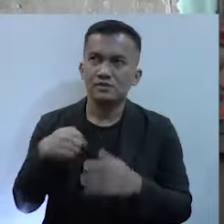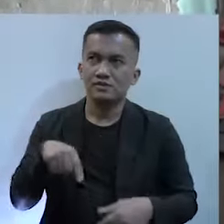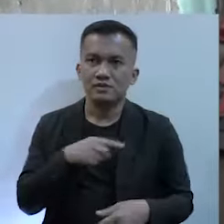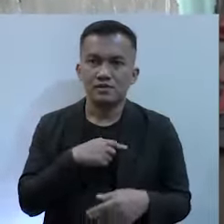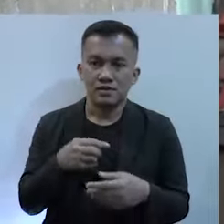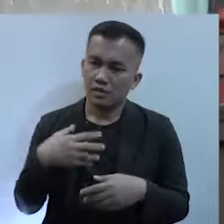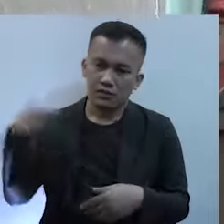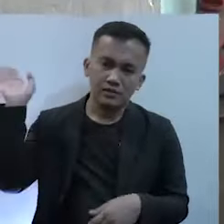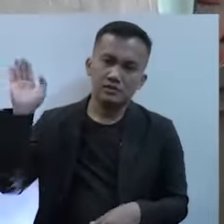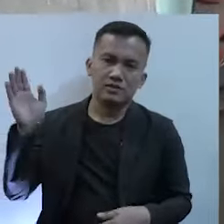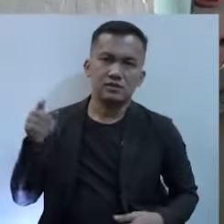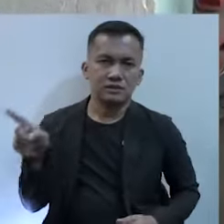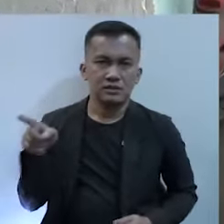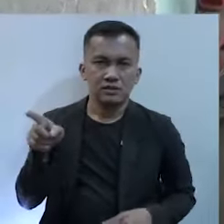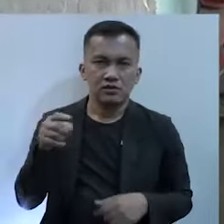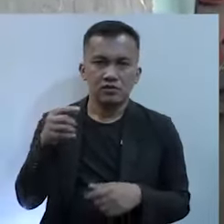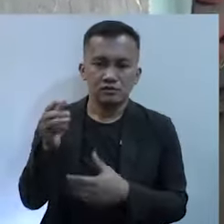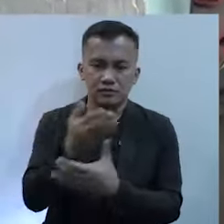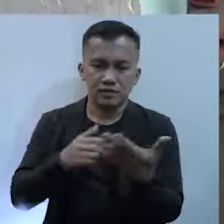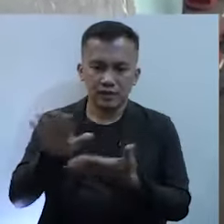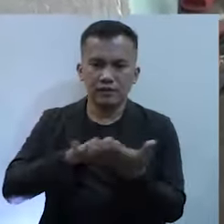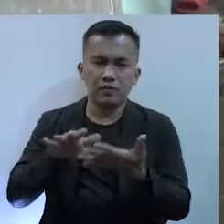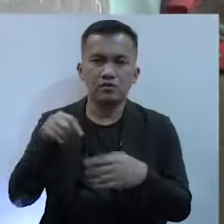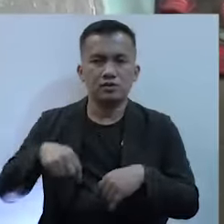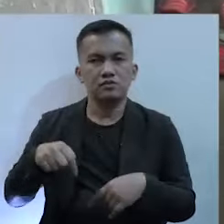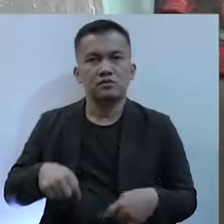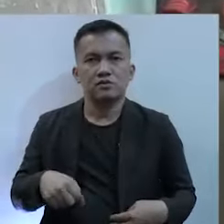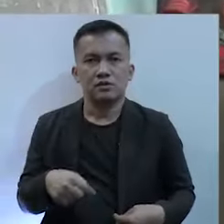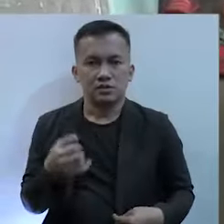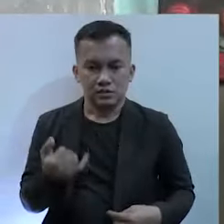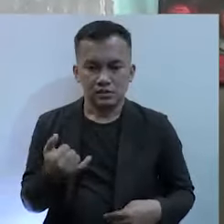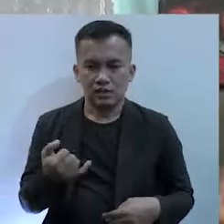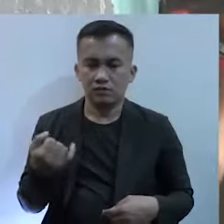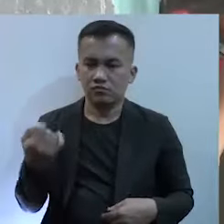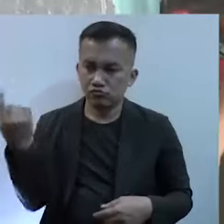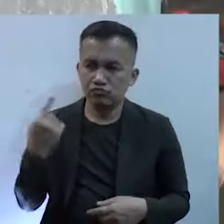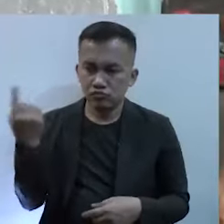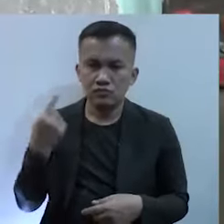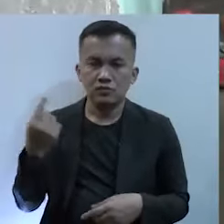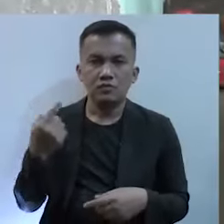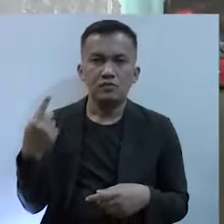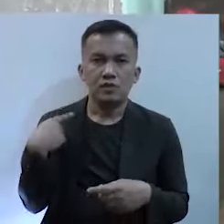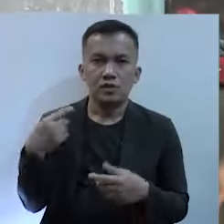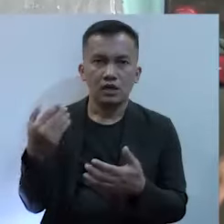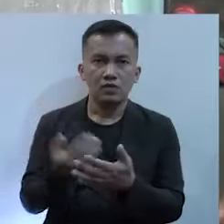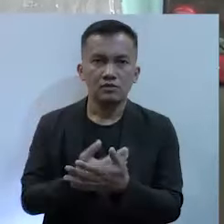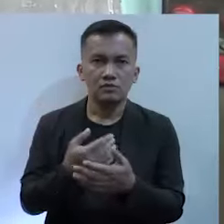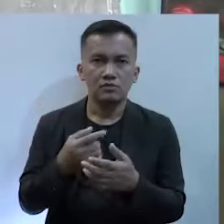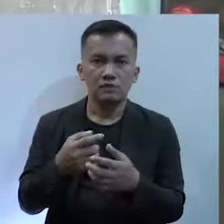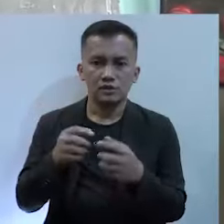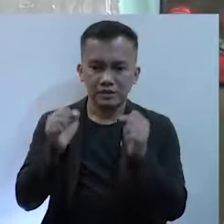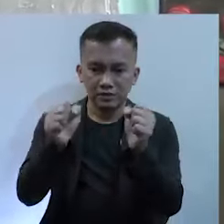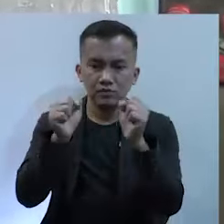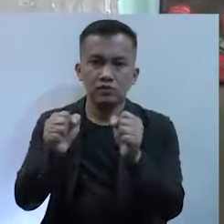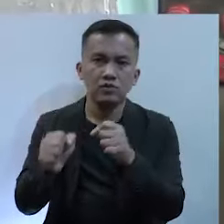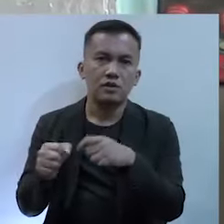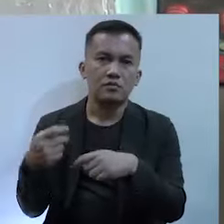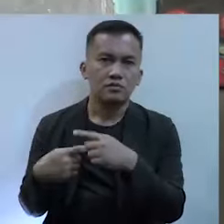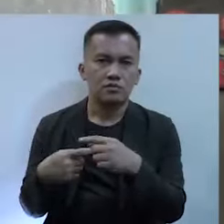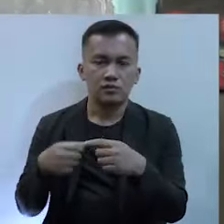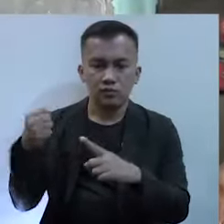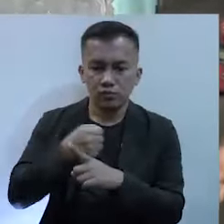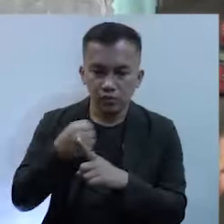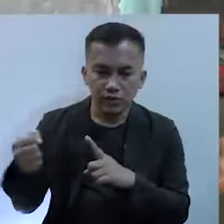na umalis na po siya dito dahil siya lang po talaga ang nagpapagulo dito sa amin. Ngayon, nagbabanta na naman siya na meron na naman daw po siyang